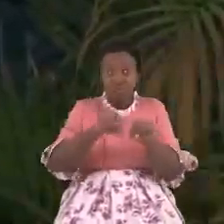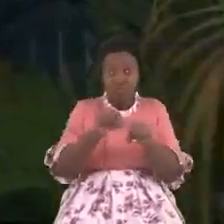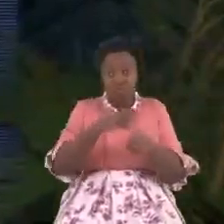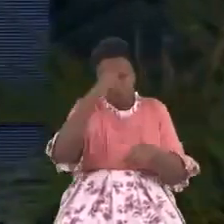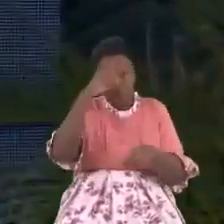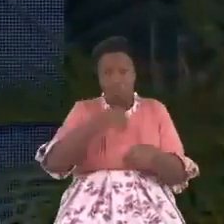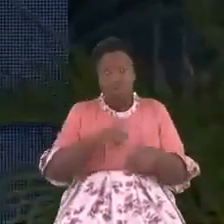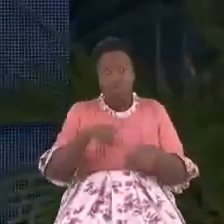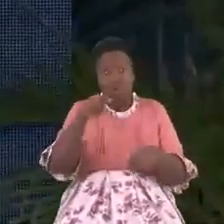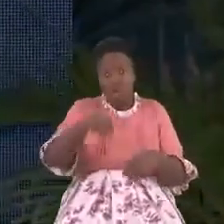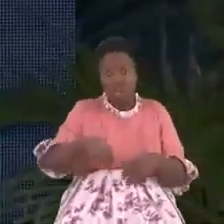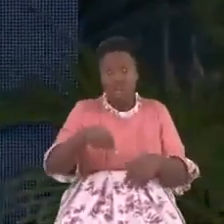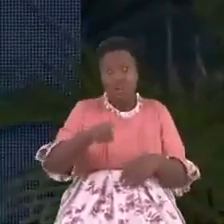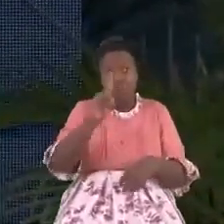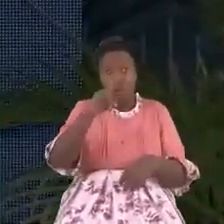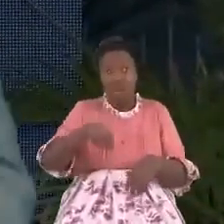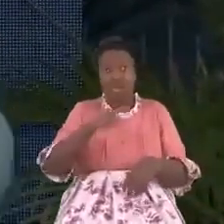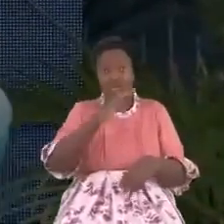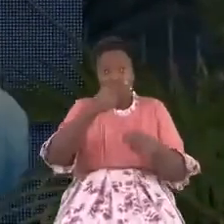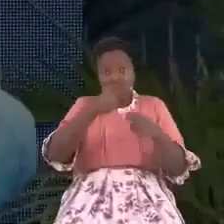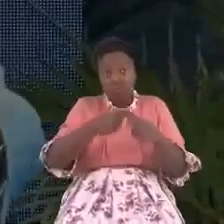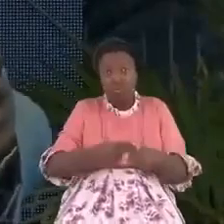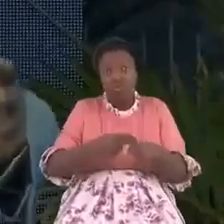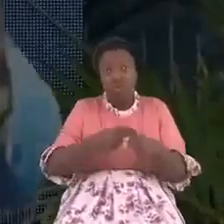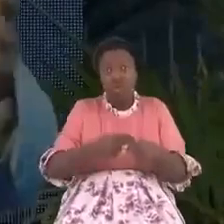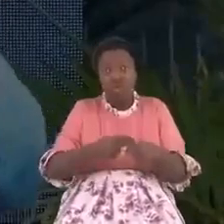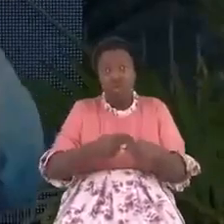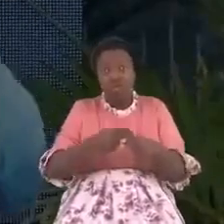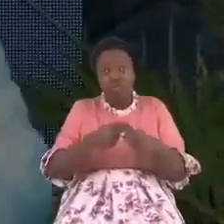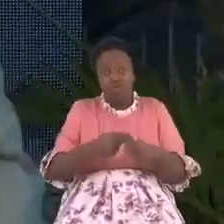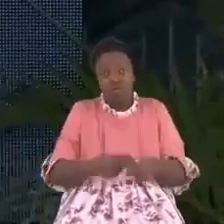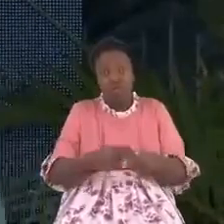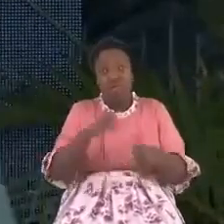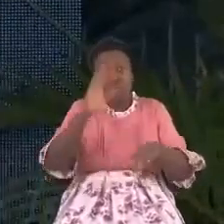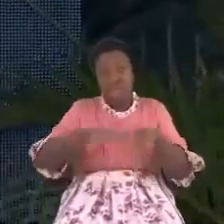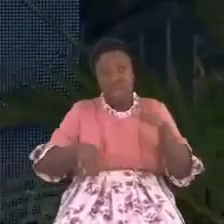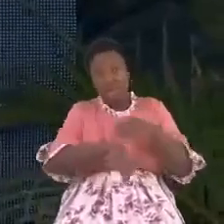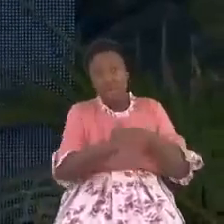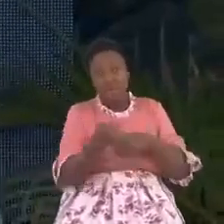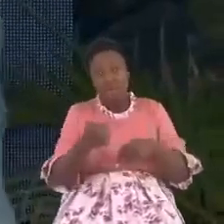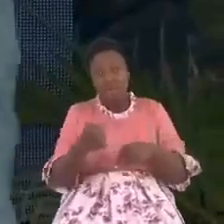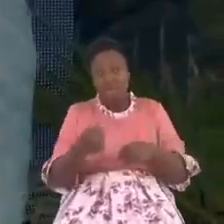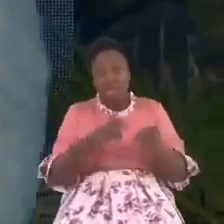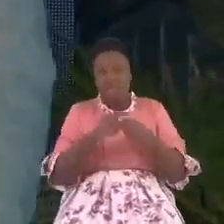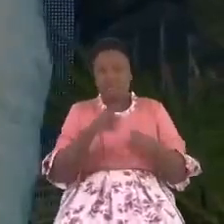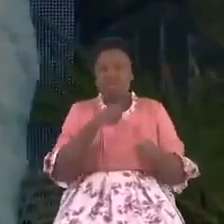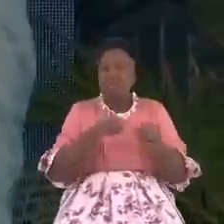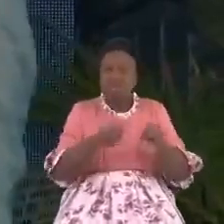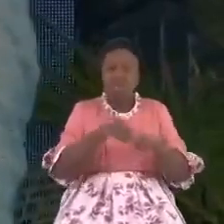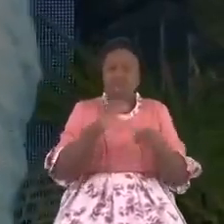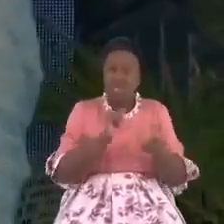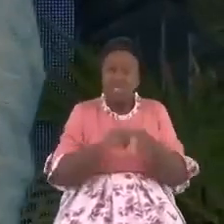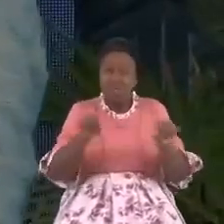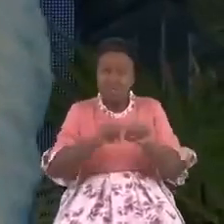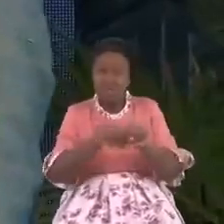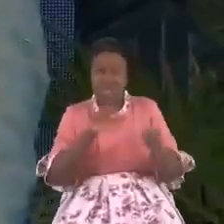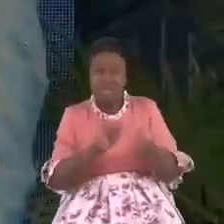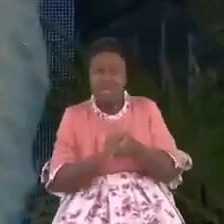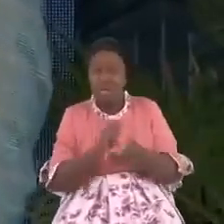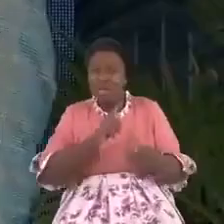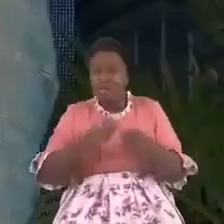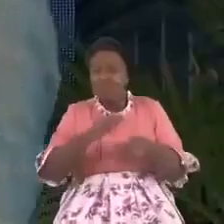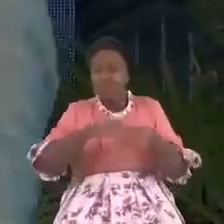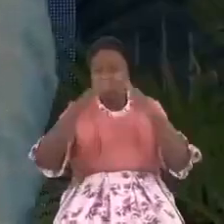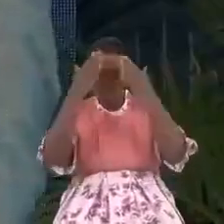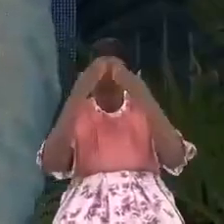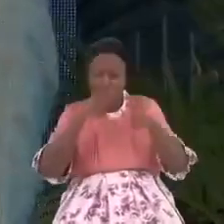aga ije, ị gaa ama na o nwere ihe merenụ. Gaa wee hụ na okwu a arụpụtala ọrụ na ndụ